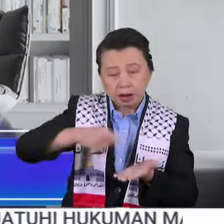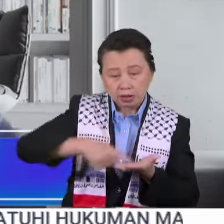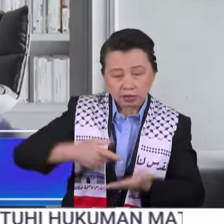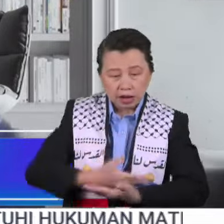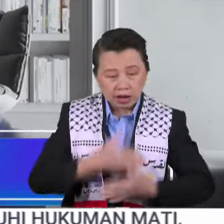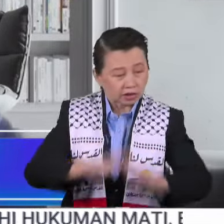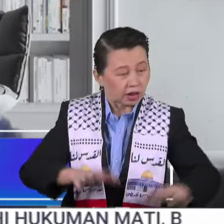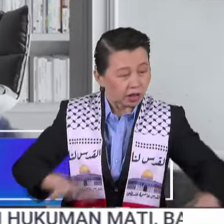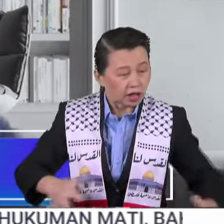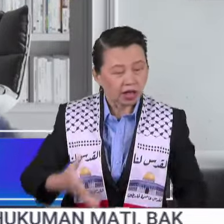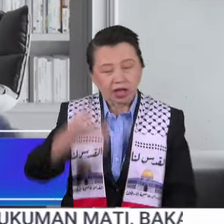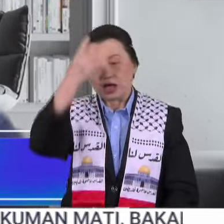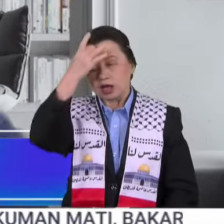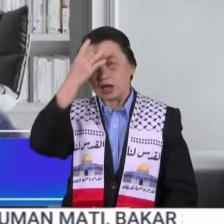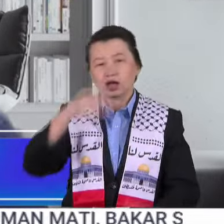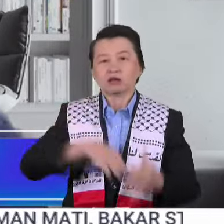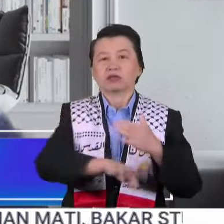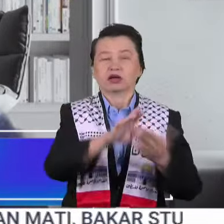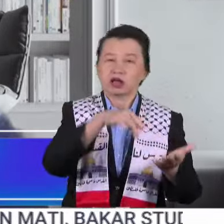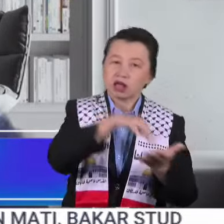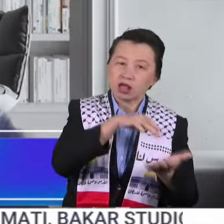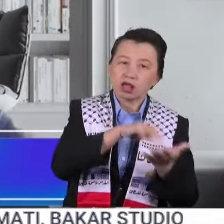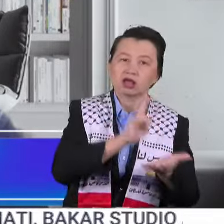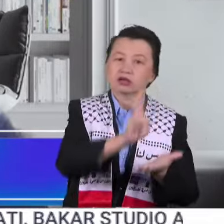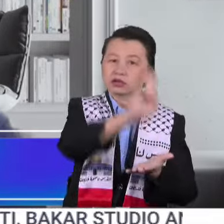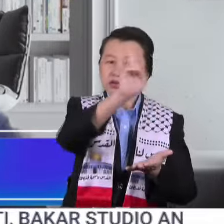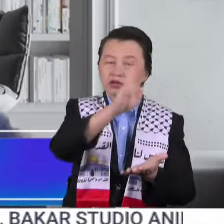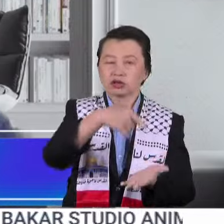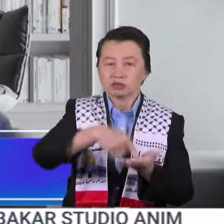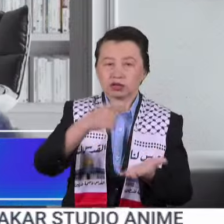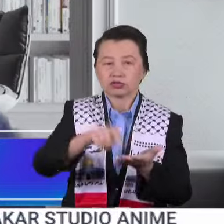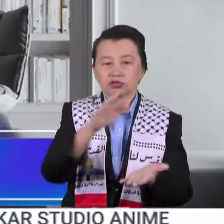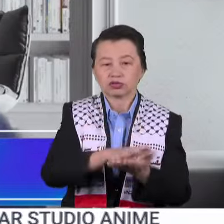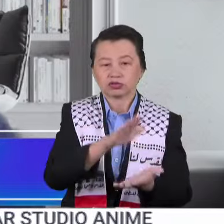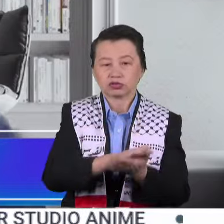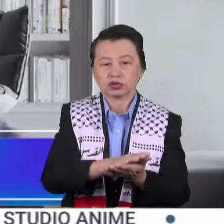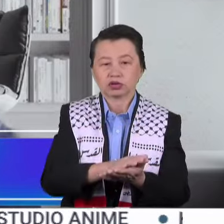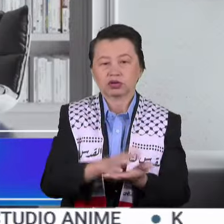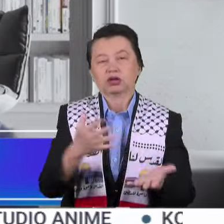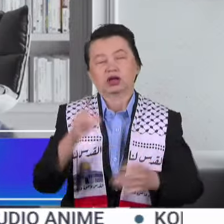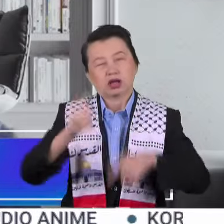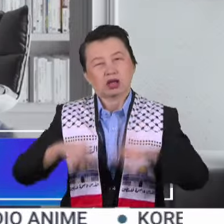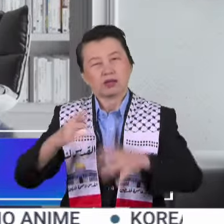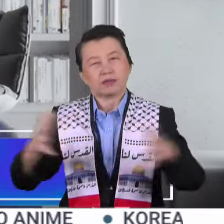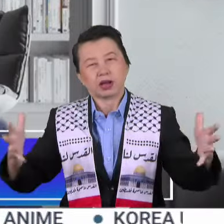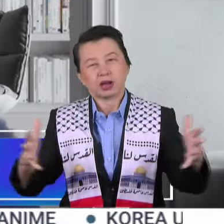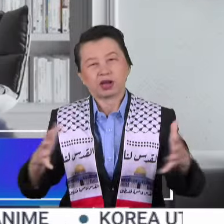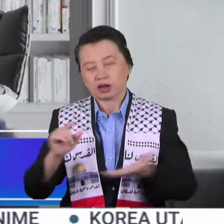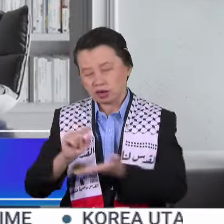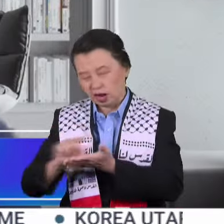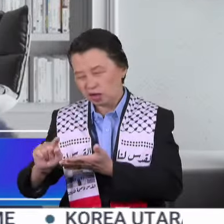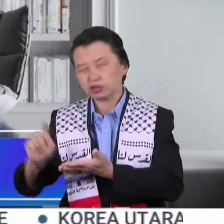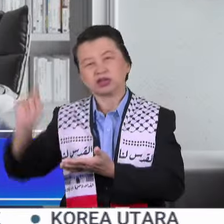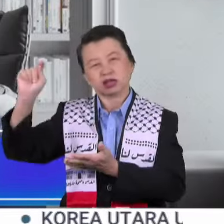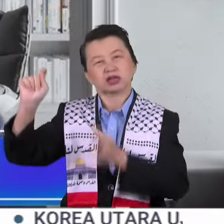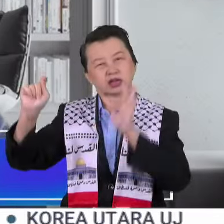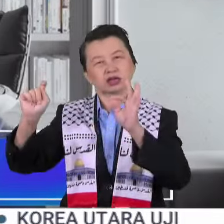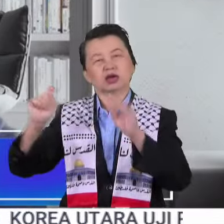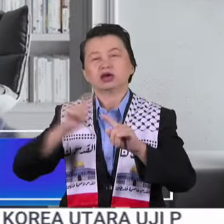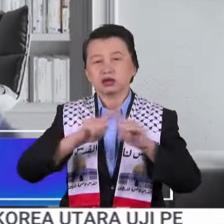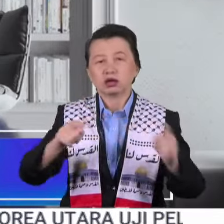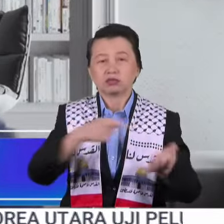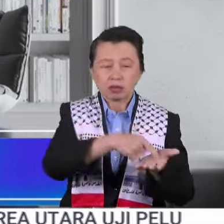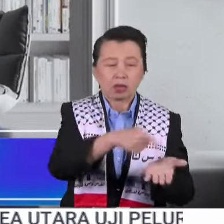tu untuk pergi universiti, untuk dia belanja sekolah, belanja di universiti dan sebagainya, itu memberikan satu tekanan juga